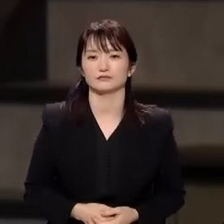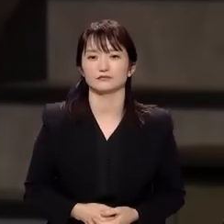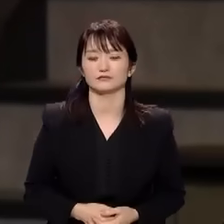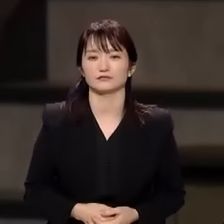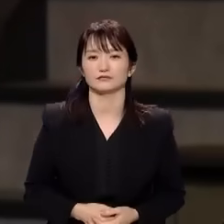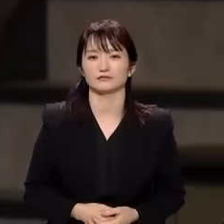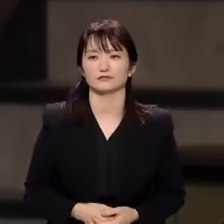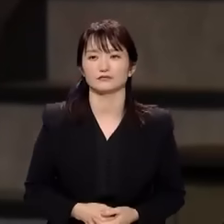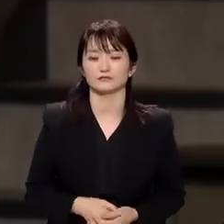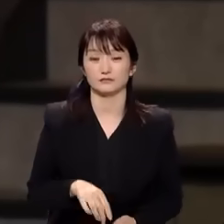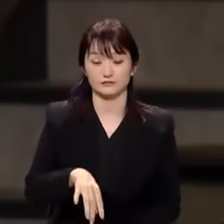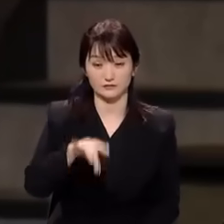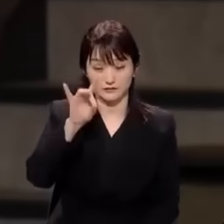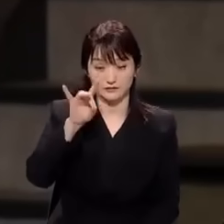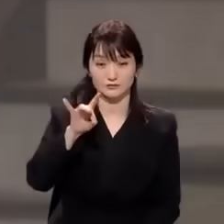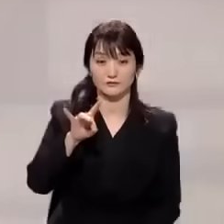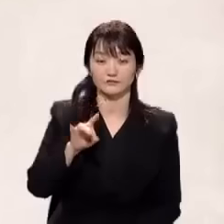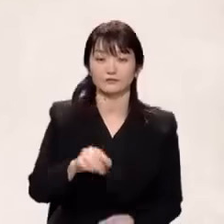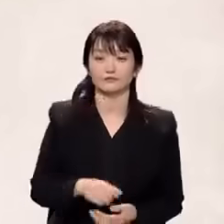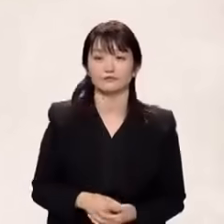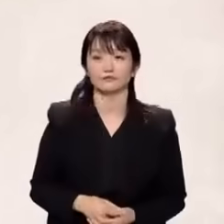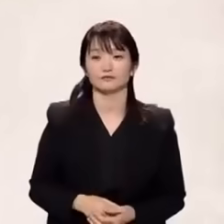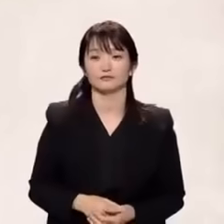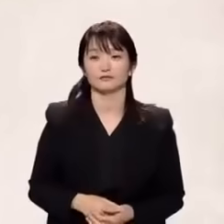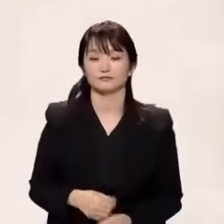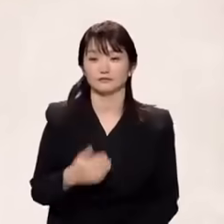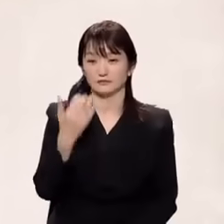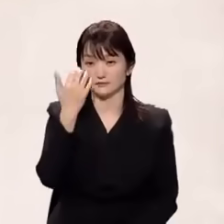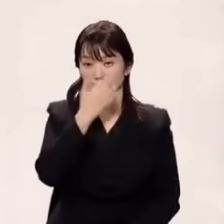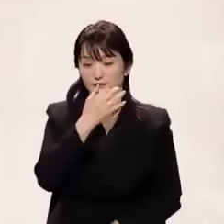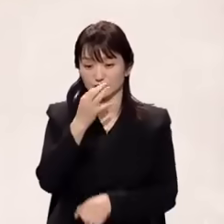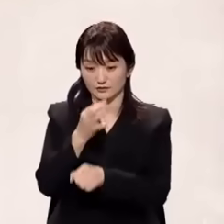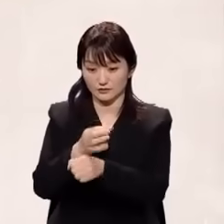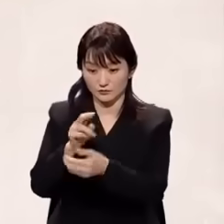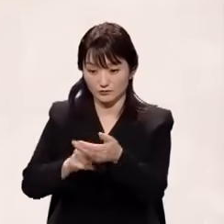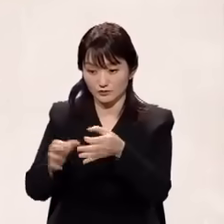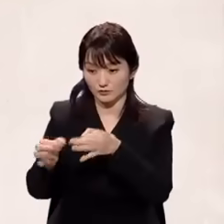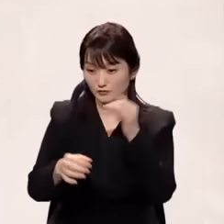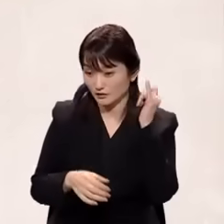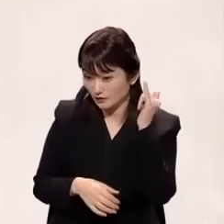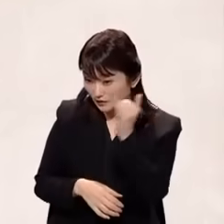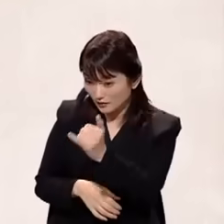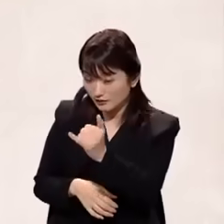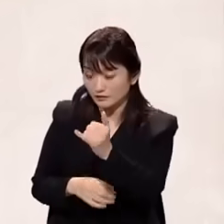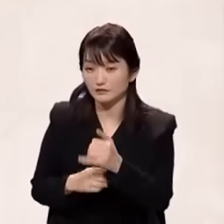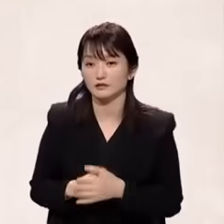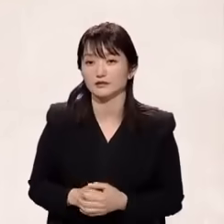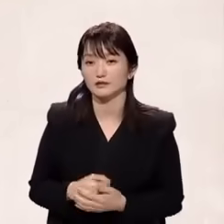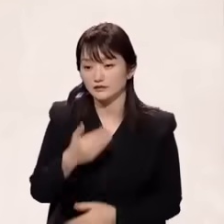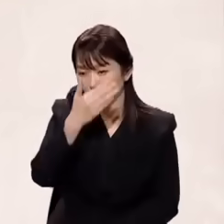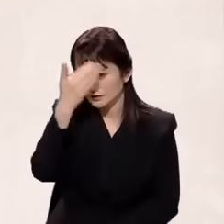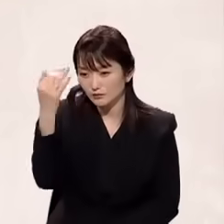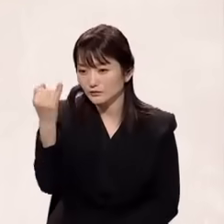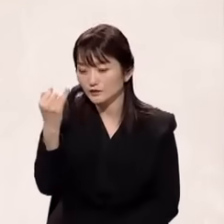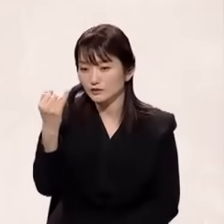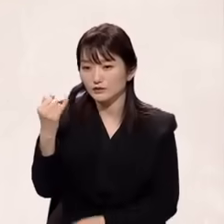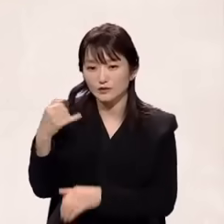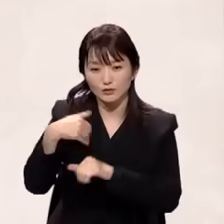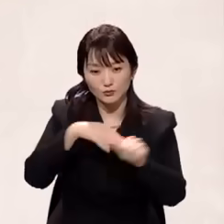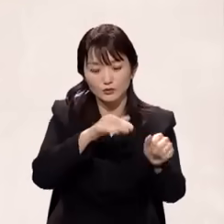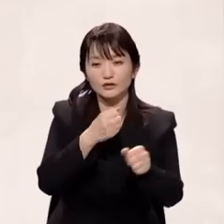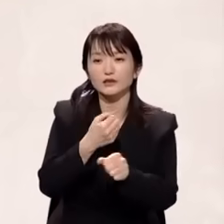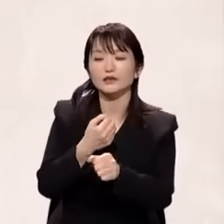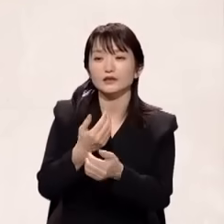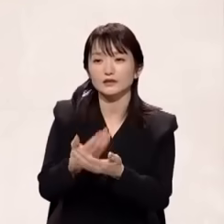최초에 어이 성매매 업소에 전화를 해 가지고 젊은 사람을 부탁한다고 얘기를 했던